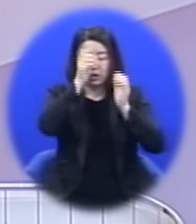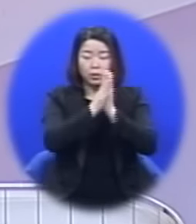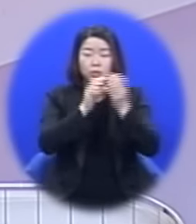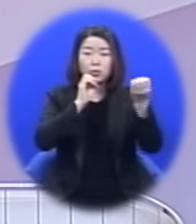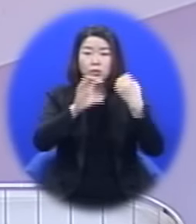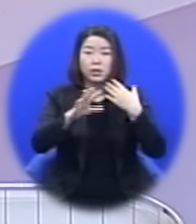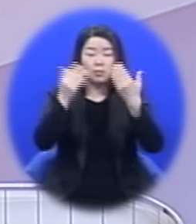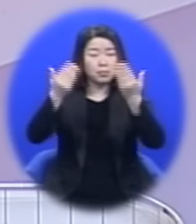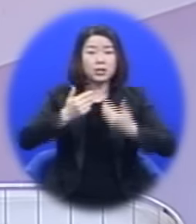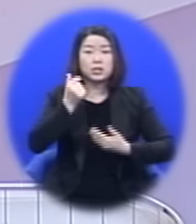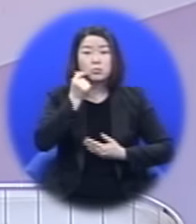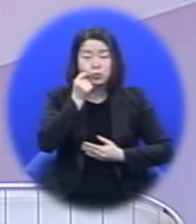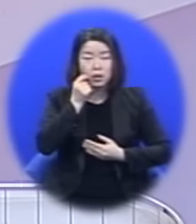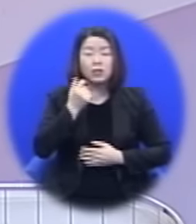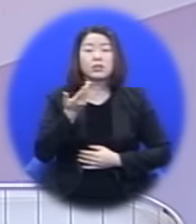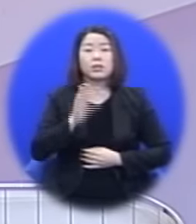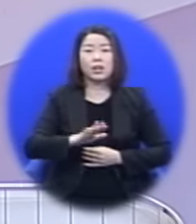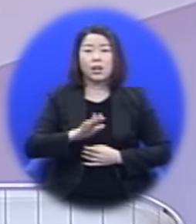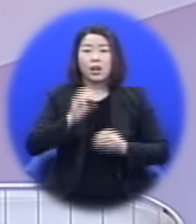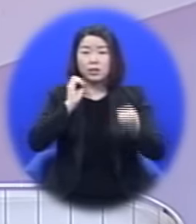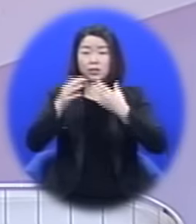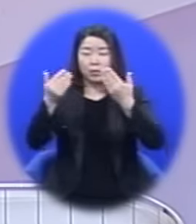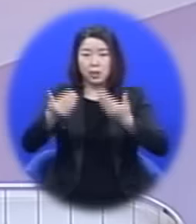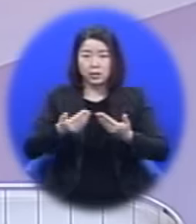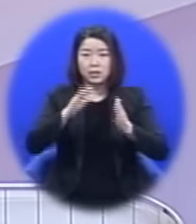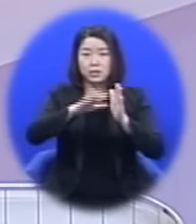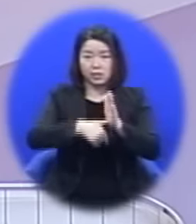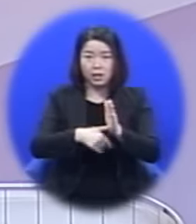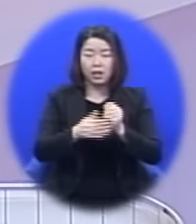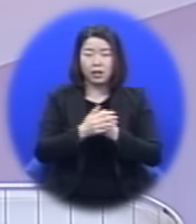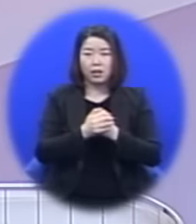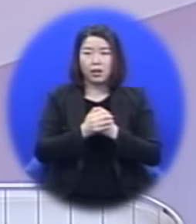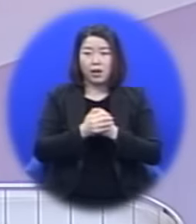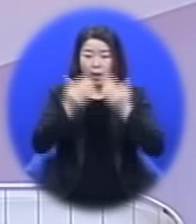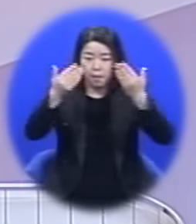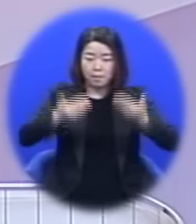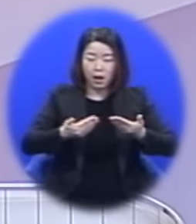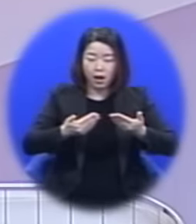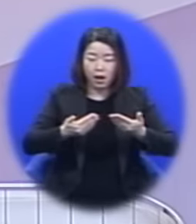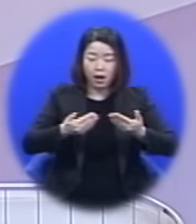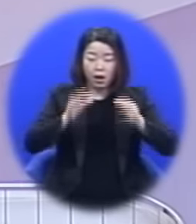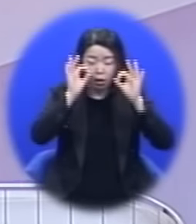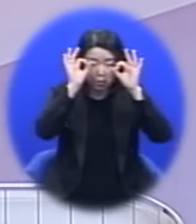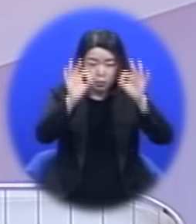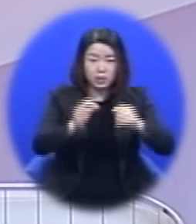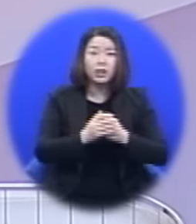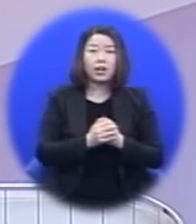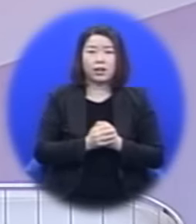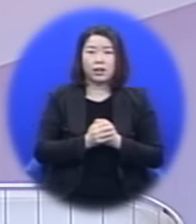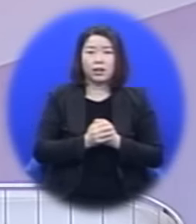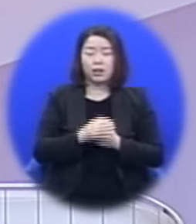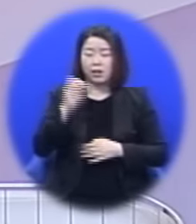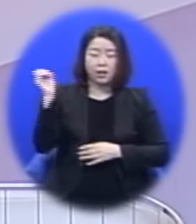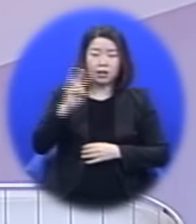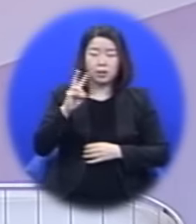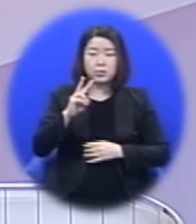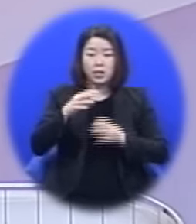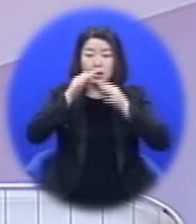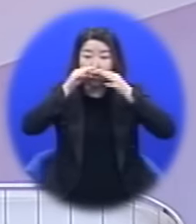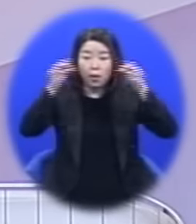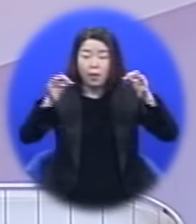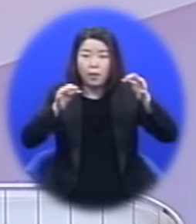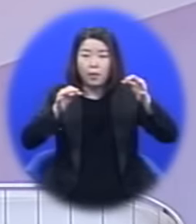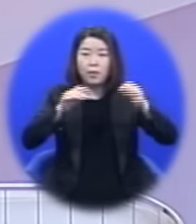된 건데, 그런데 기도 응답을 받고 해방이 오고 보니까 갑자기 튀어나오는